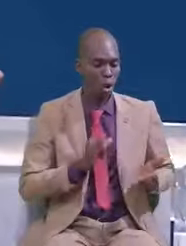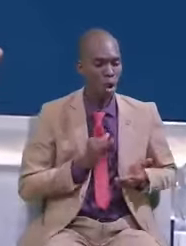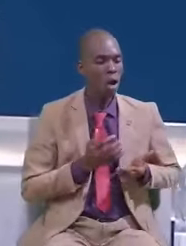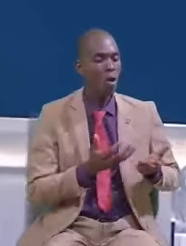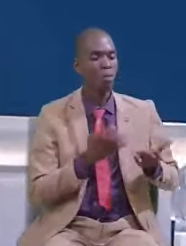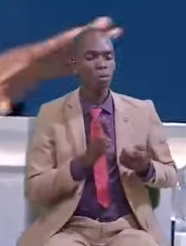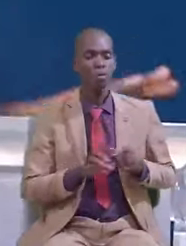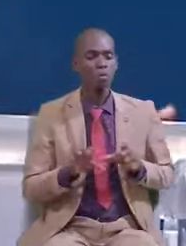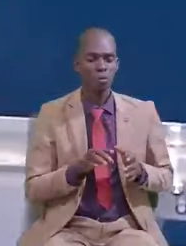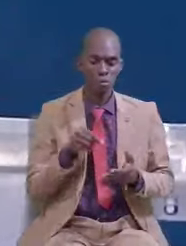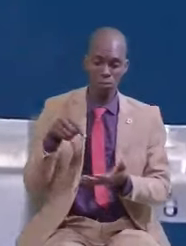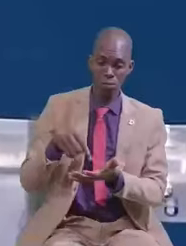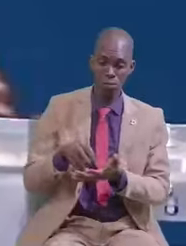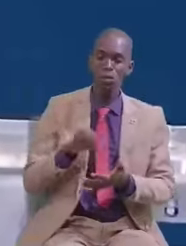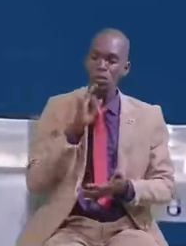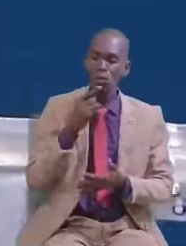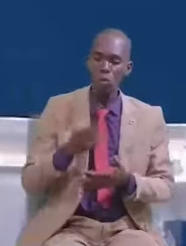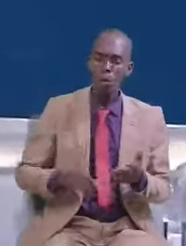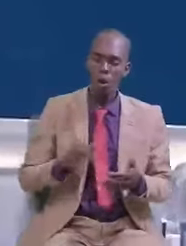C'est ce que moi je désire faire.